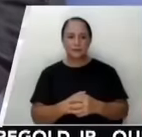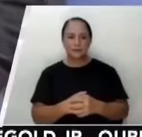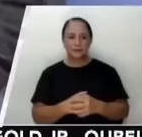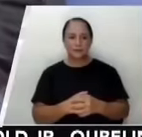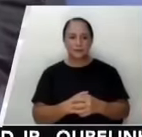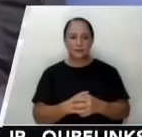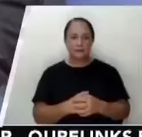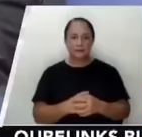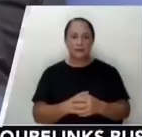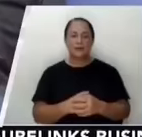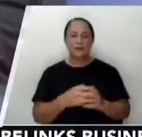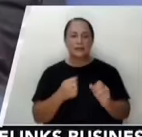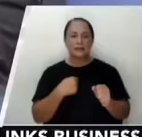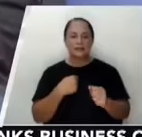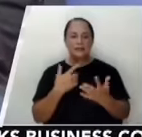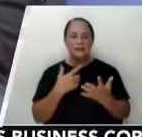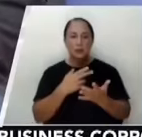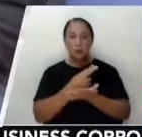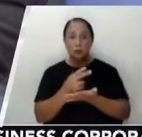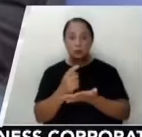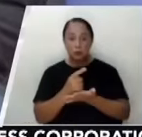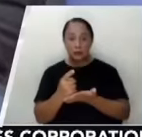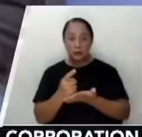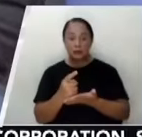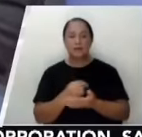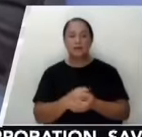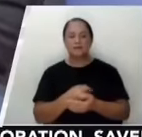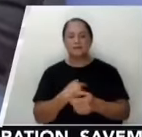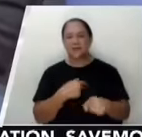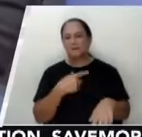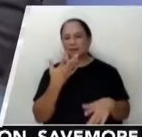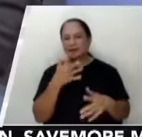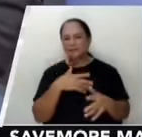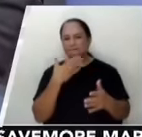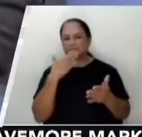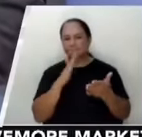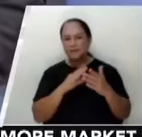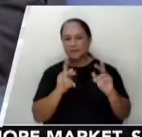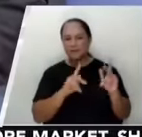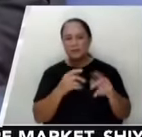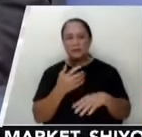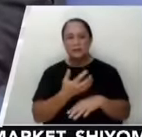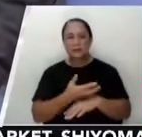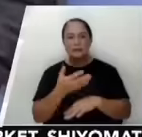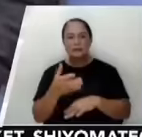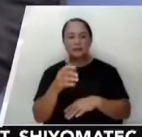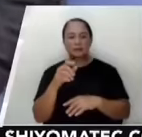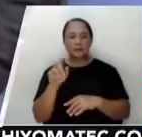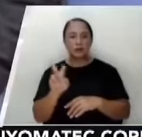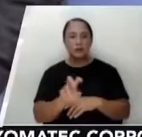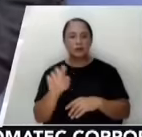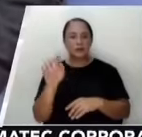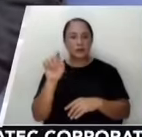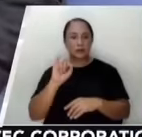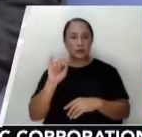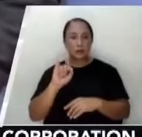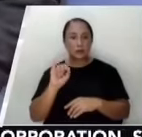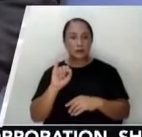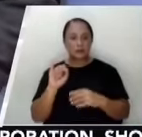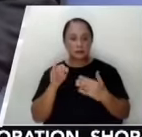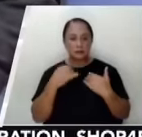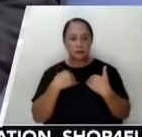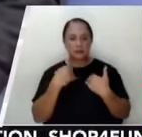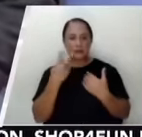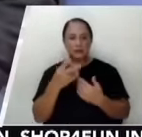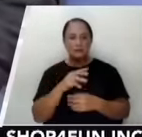Kahit malaharaw, hindi pinalagpas ng masasamang loob. May ilang na-scam ng umunoy travel insurance sa Manila Northport Terminal. Alamin din natin